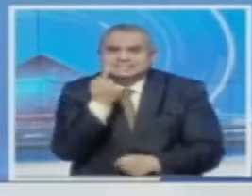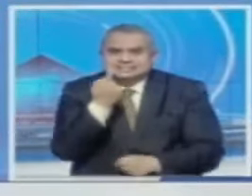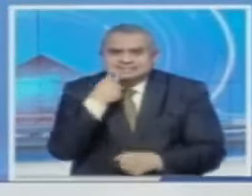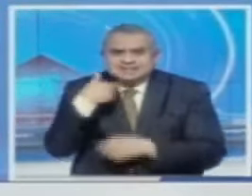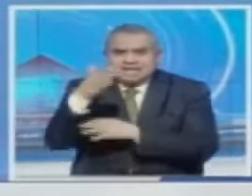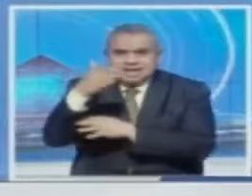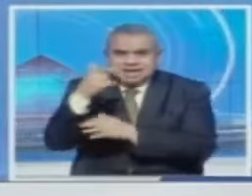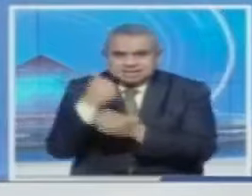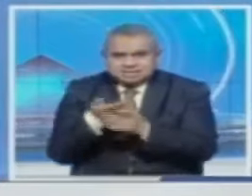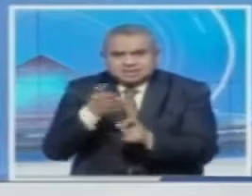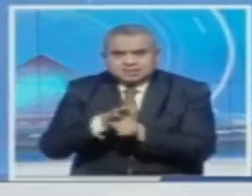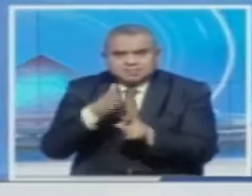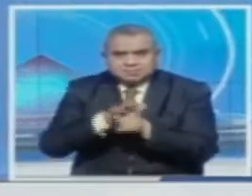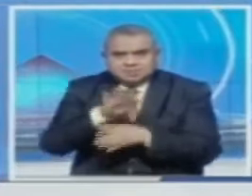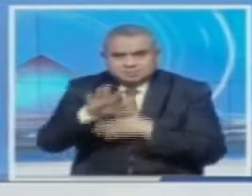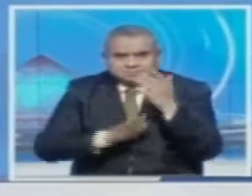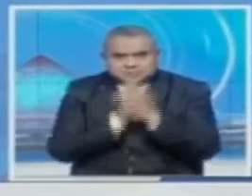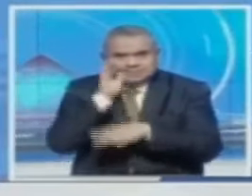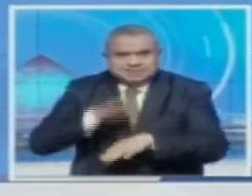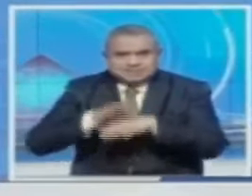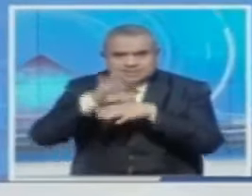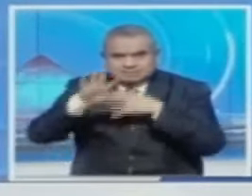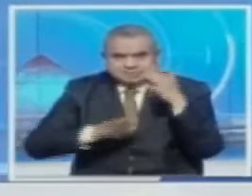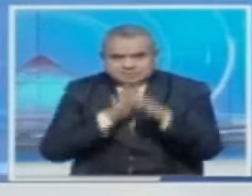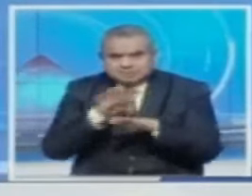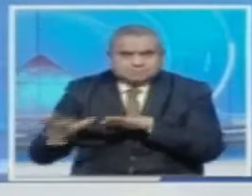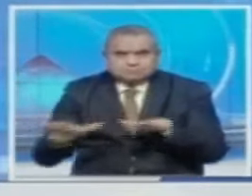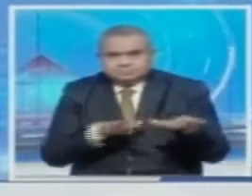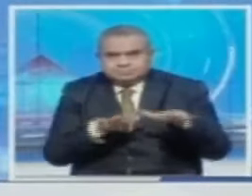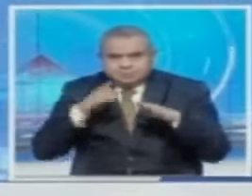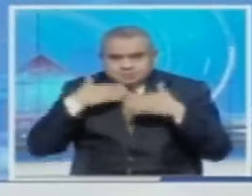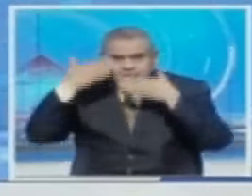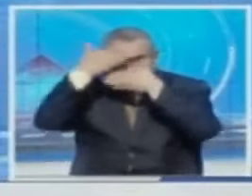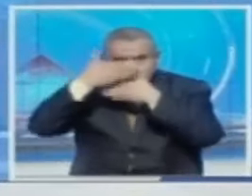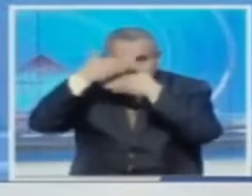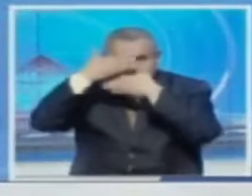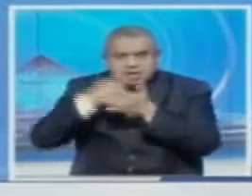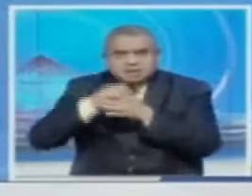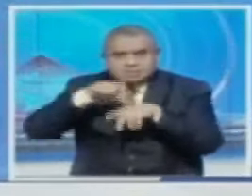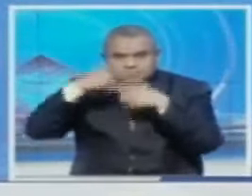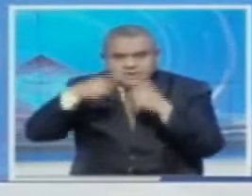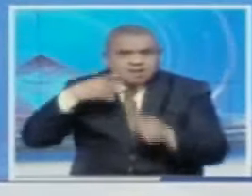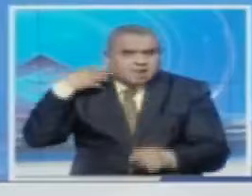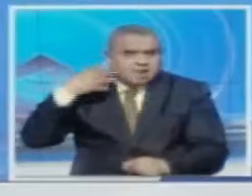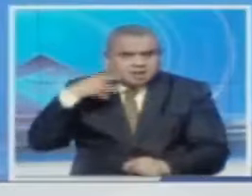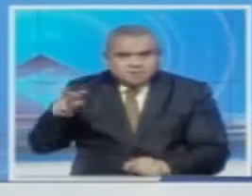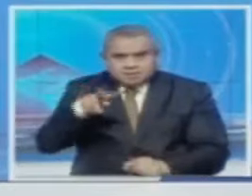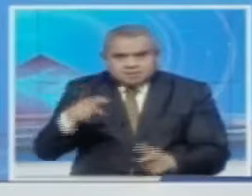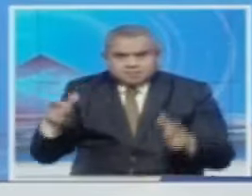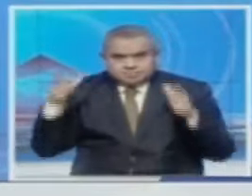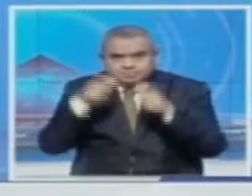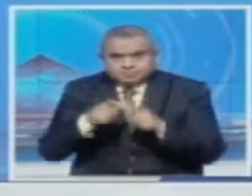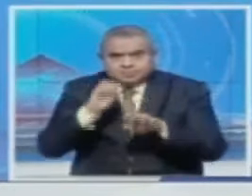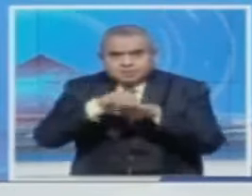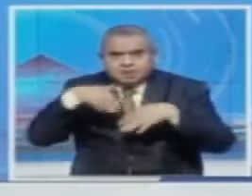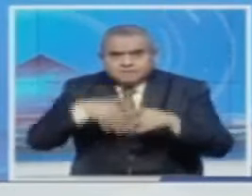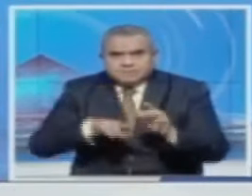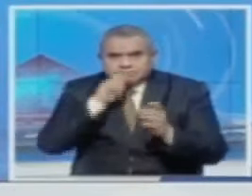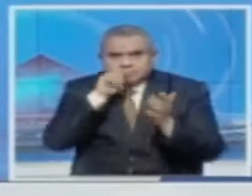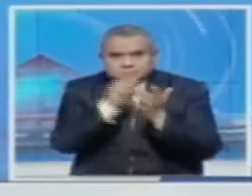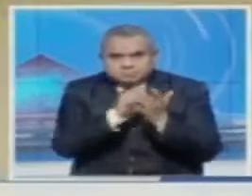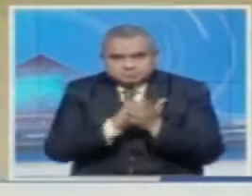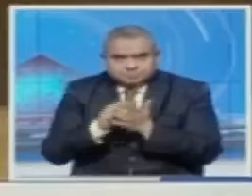أرواح ضحايا الكارثة الإنسانية الناجمة عن الزلزال في المغرب والإعصار في ليبيا. وخلال الاجتماع ثمن المجلس الإجراءات التي